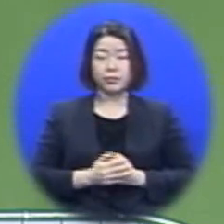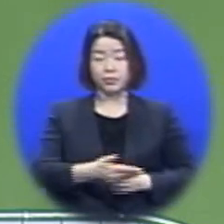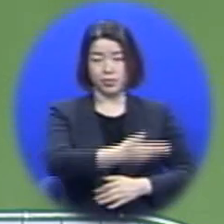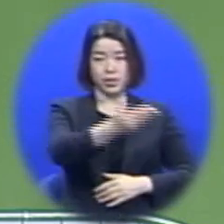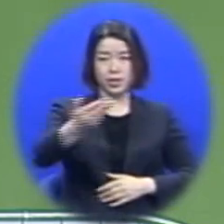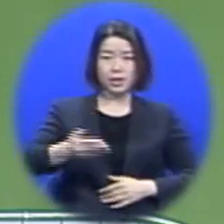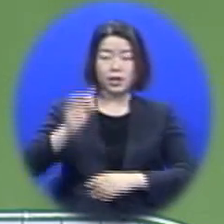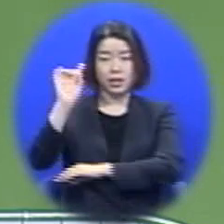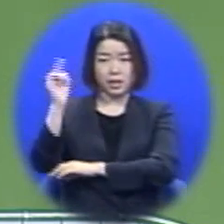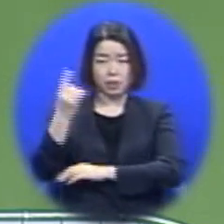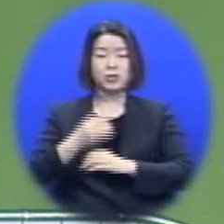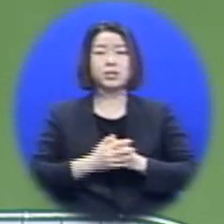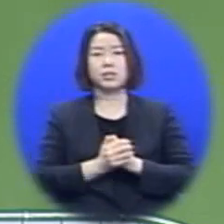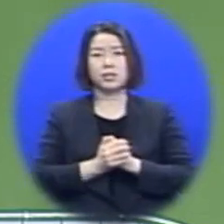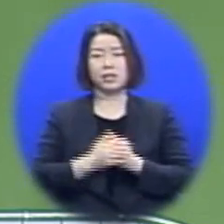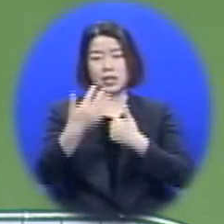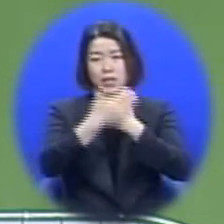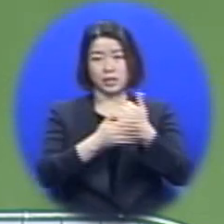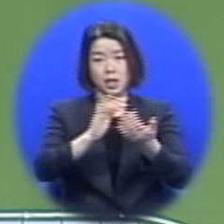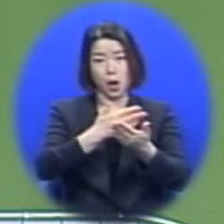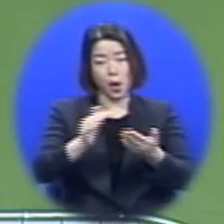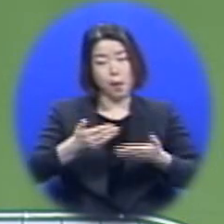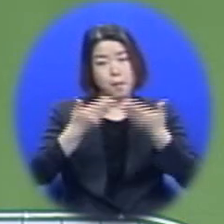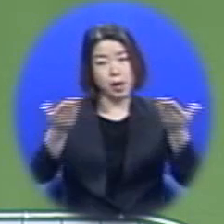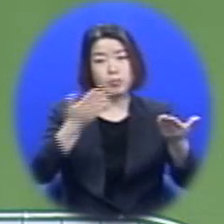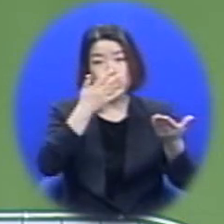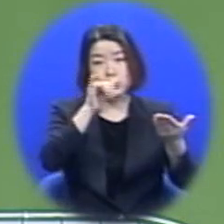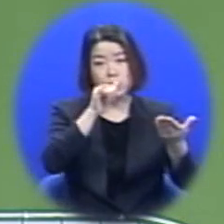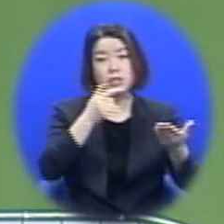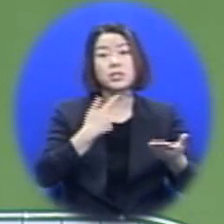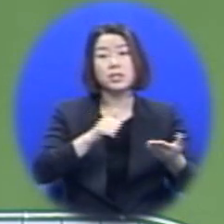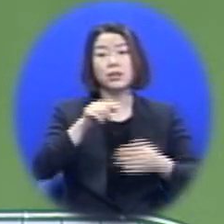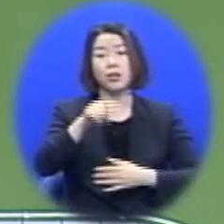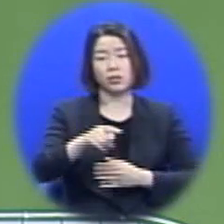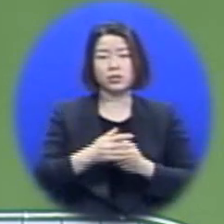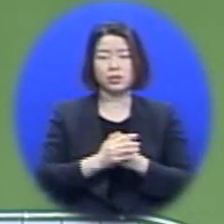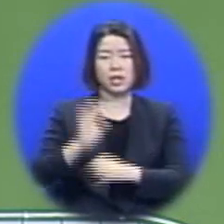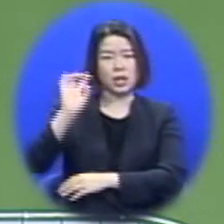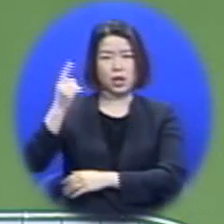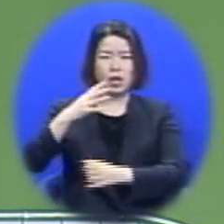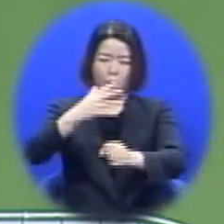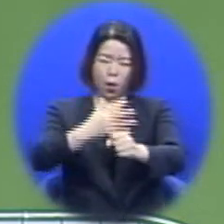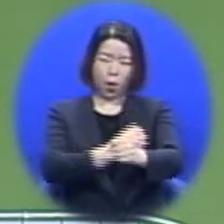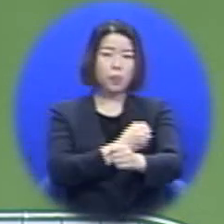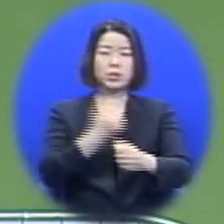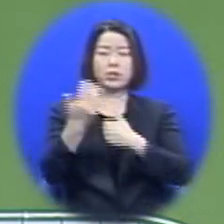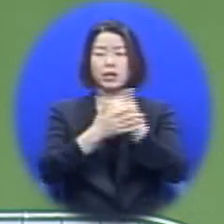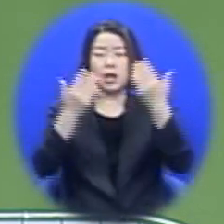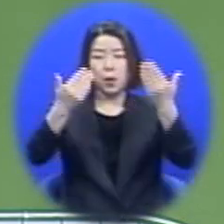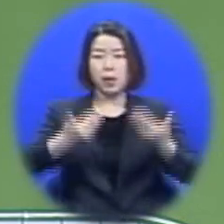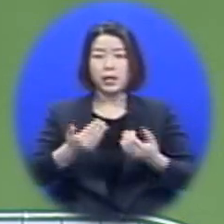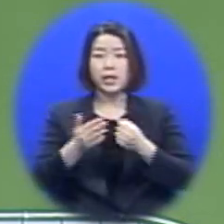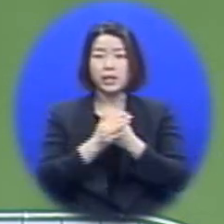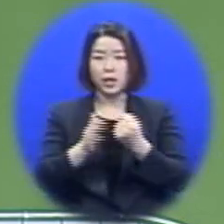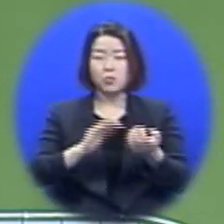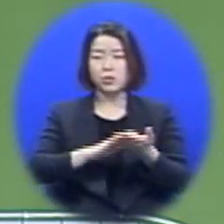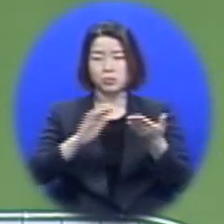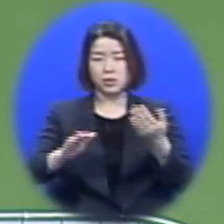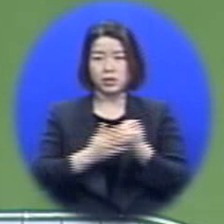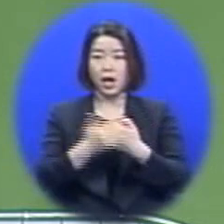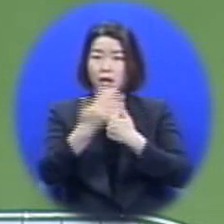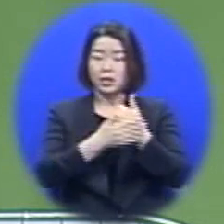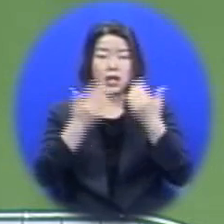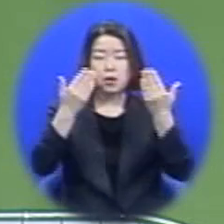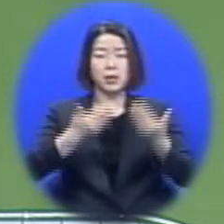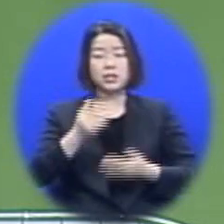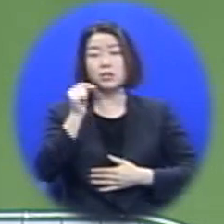여러분, 다윗이 은혜를 베풀 수 있었던 것은 다윗이 엄청난 은혜를 받았기 때문입니다. 은혜를 못